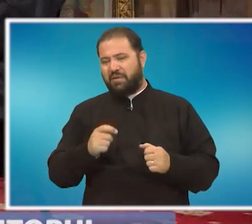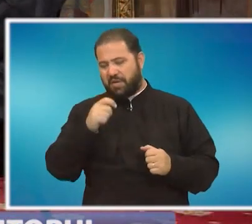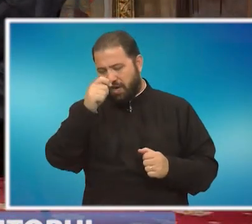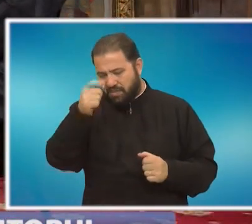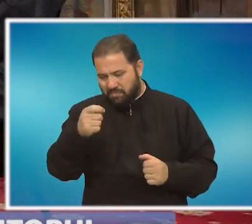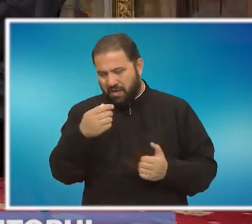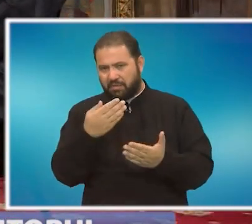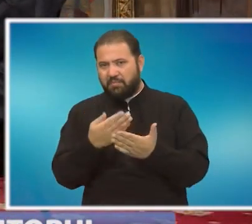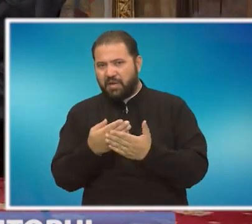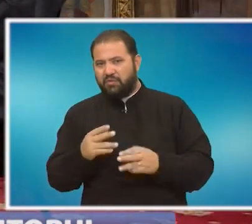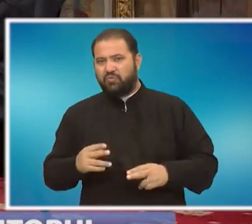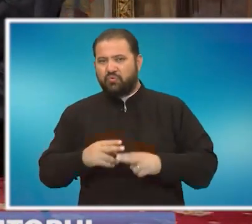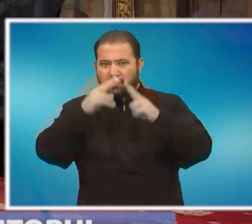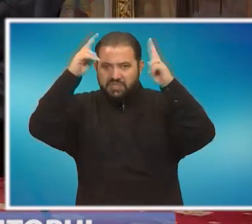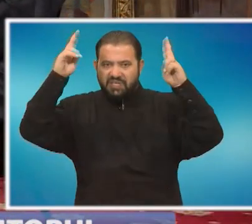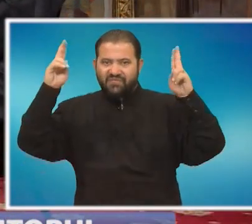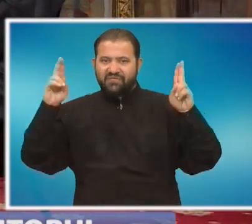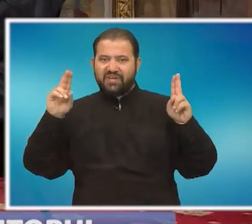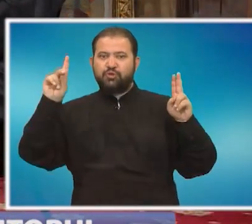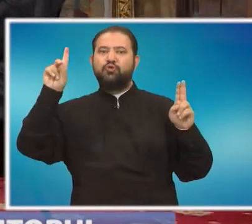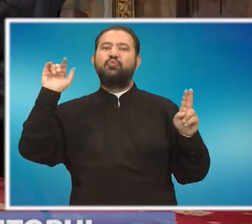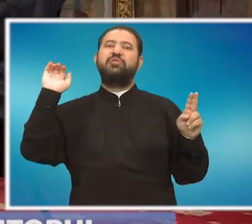alte efecte personale.